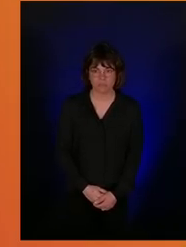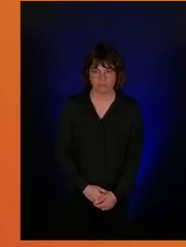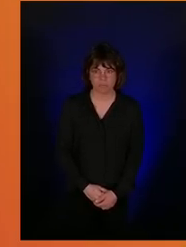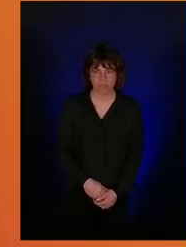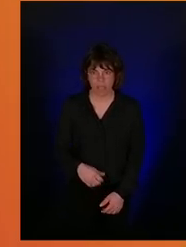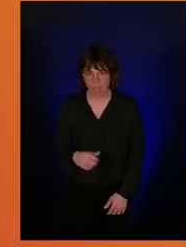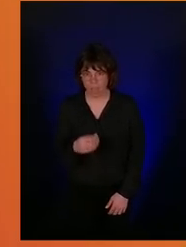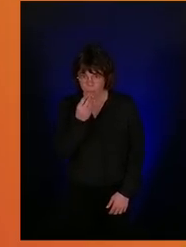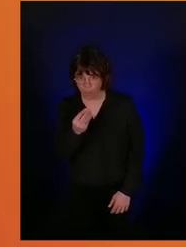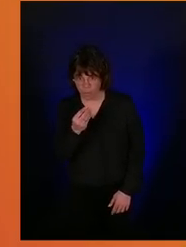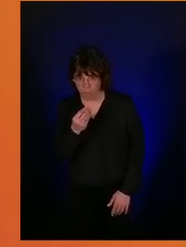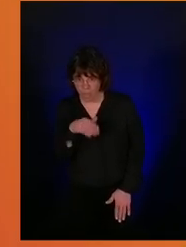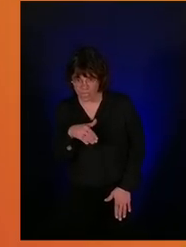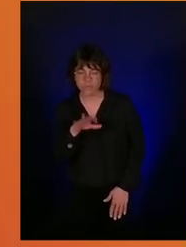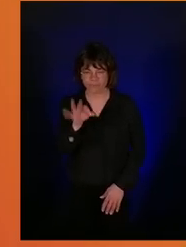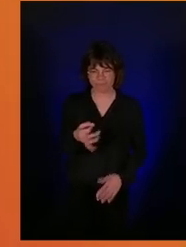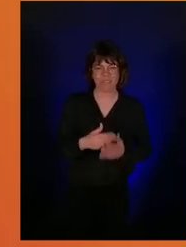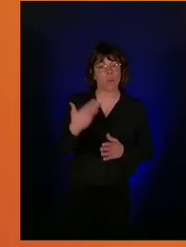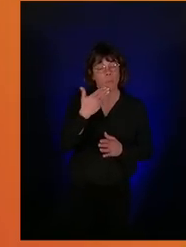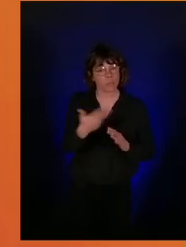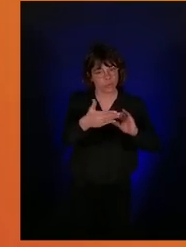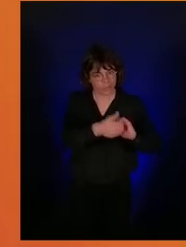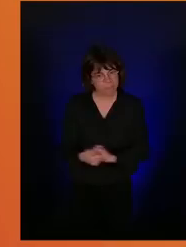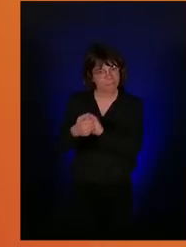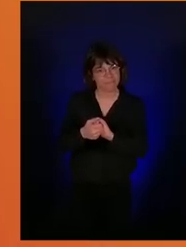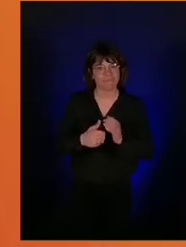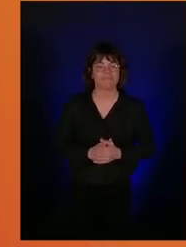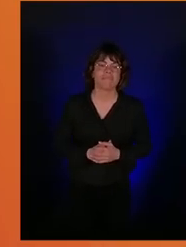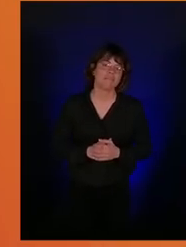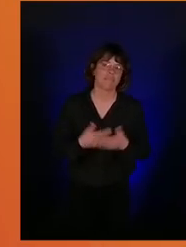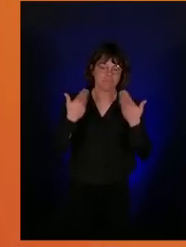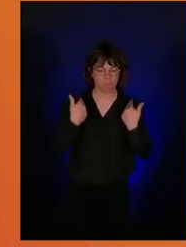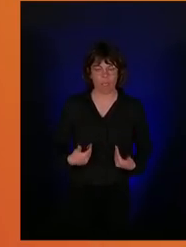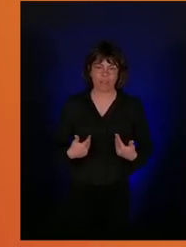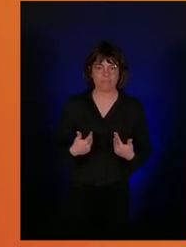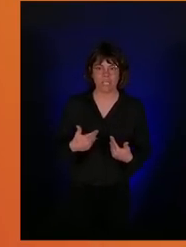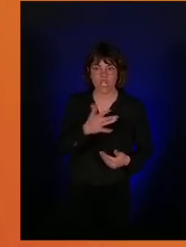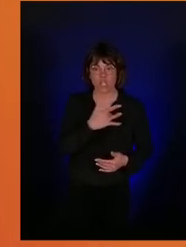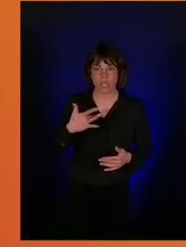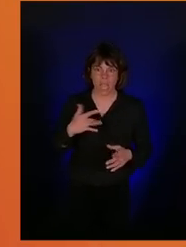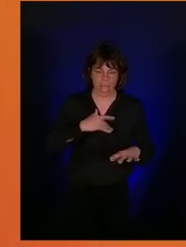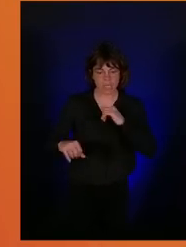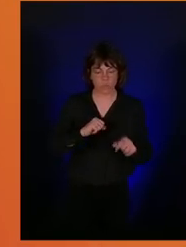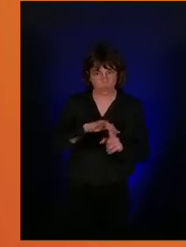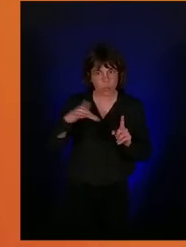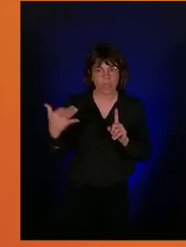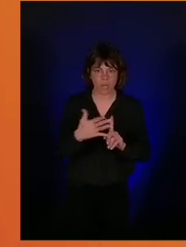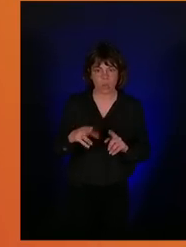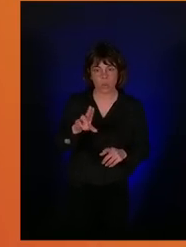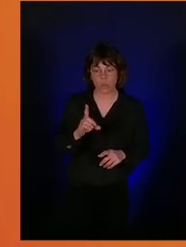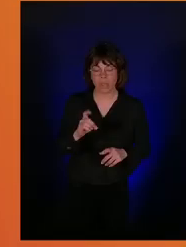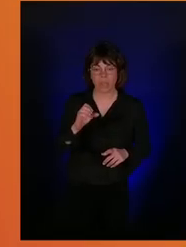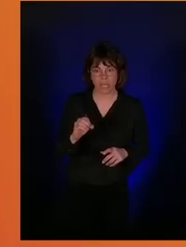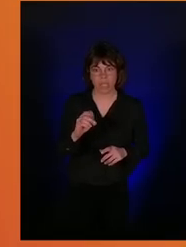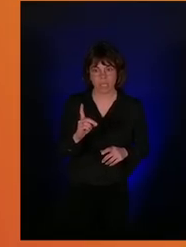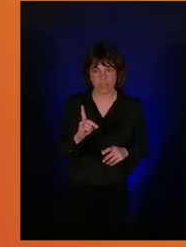Un, deux, ça marche, c'est cool. Bonjour mes camarades. Donc Sandrine de la Fédé Santé et Action Sociale de l'UD